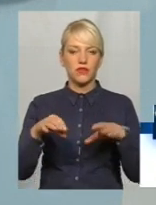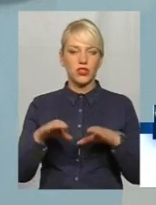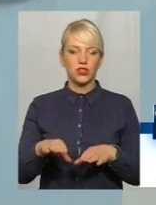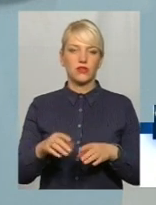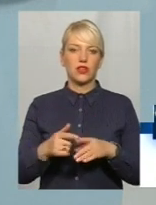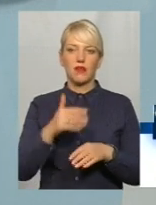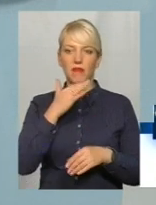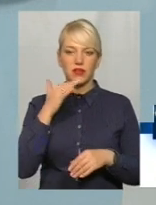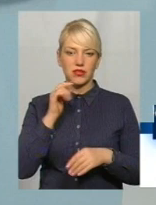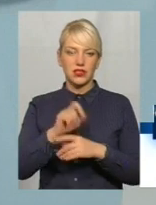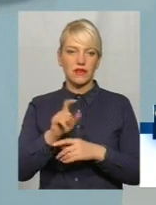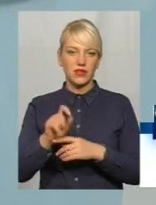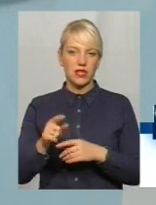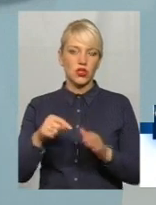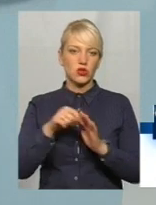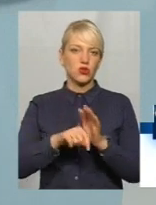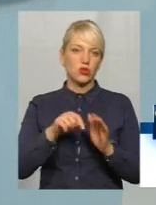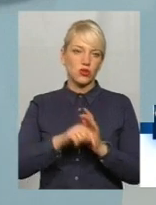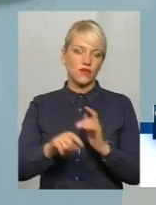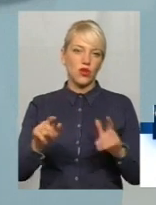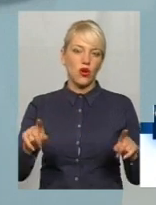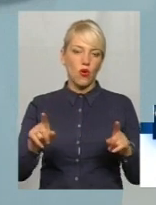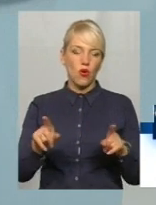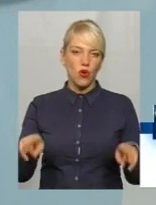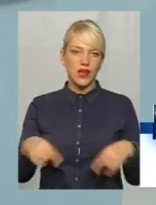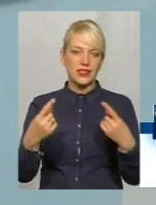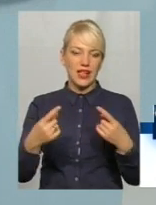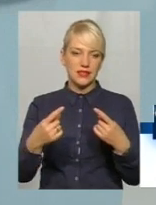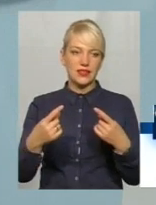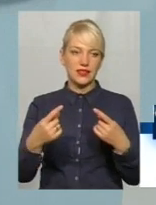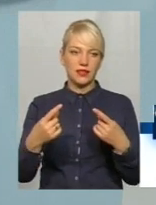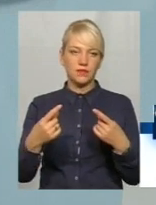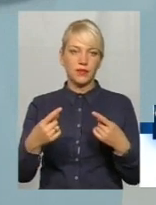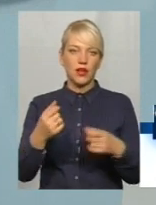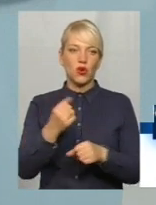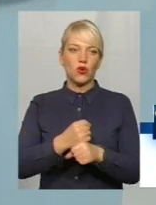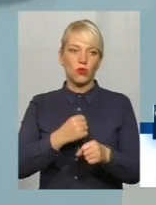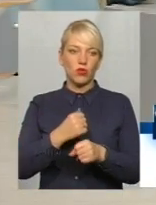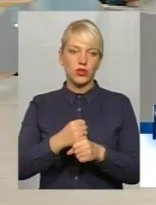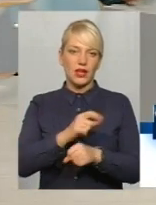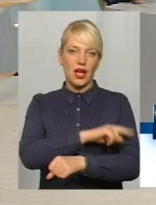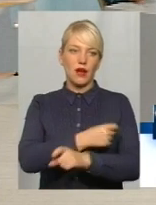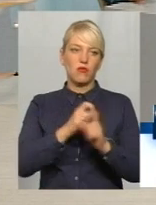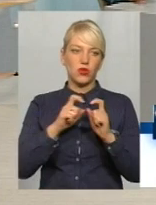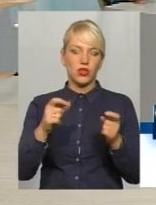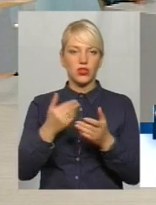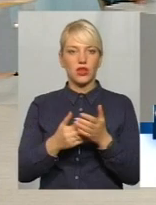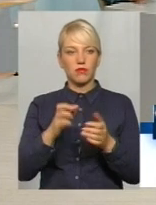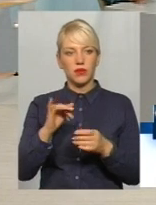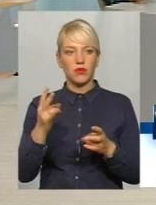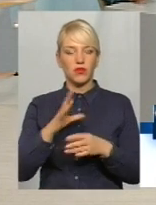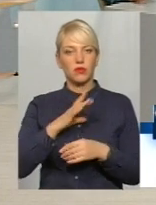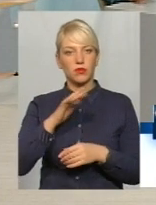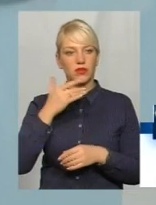низку завдань, особливо стосовно організації, раціональної організації роботи амбулаторії. Хоча здавалося б, ними мало бути